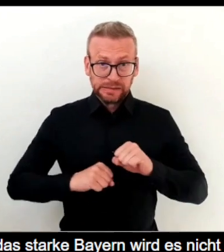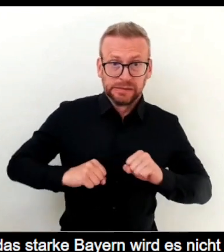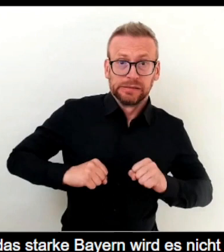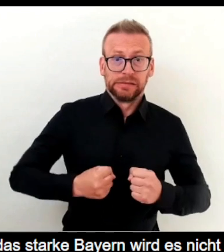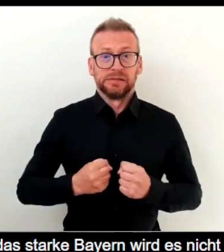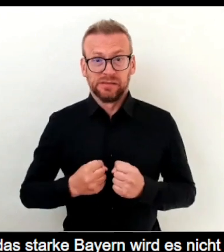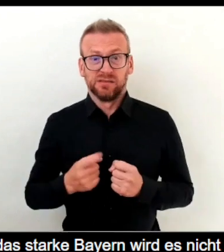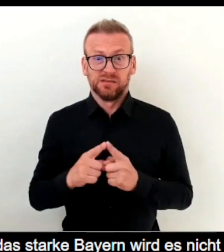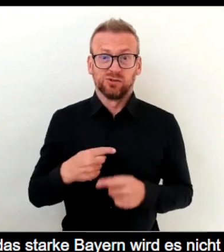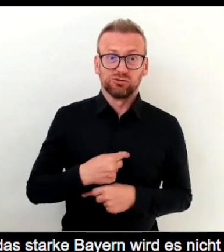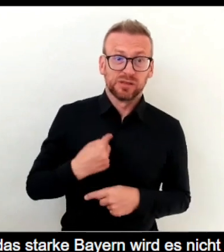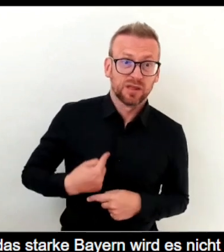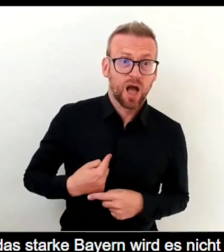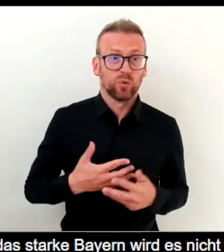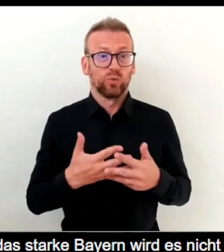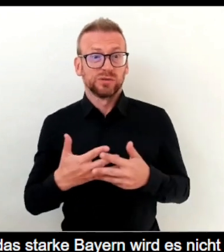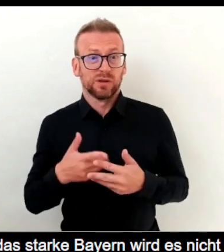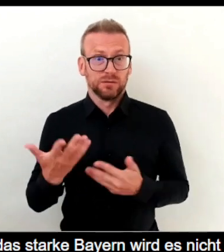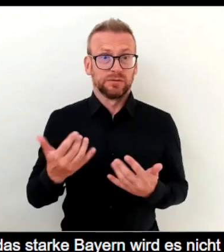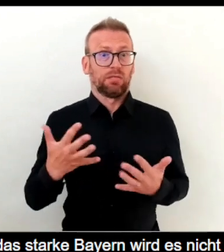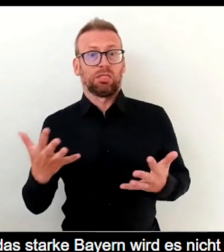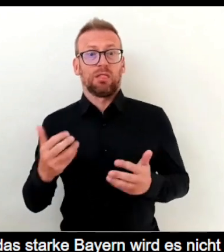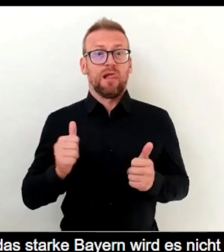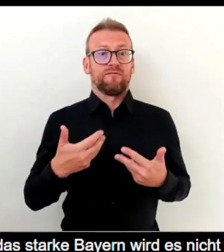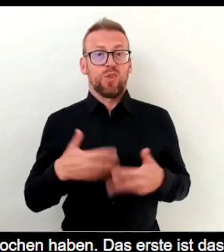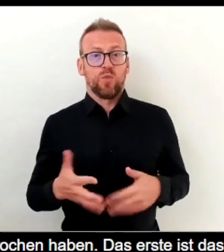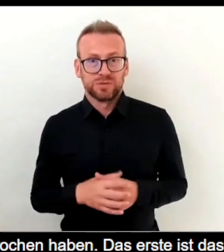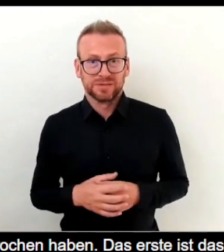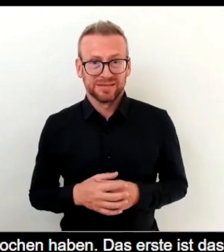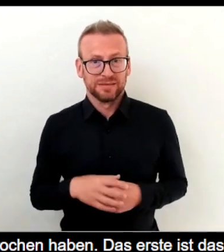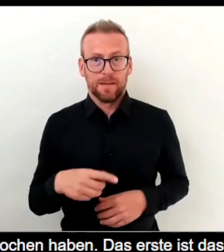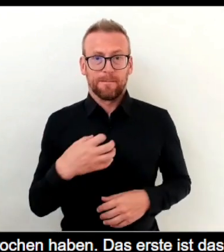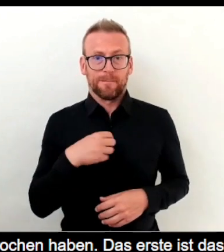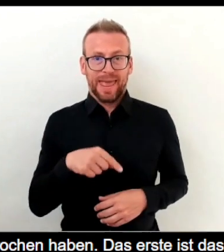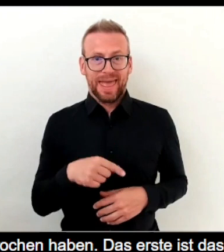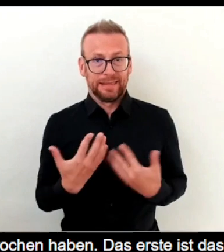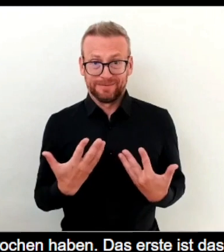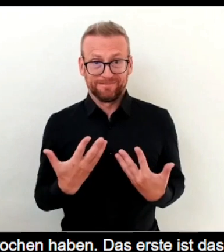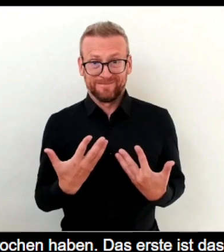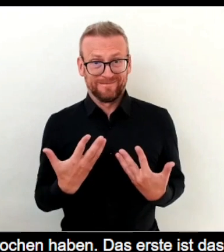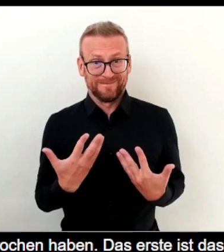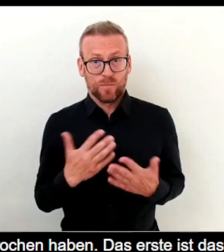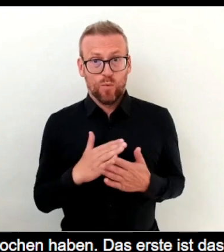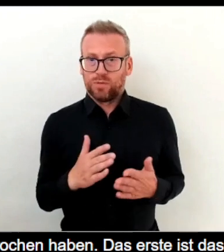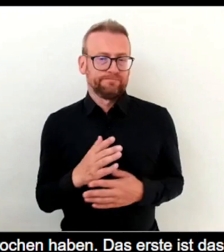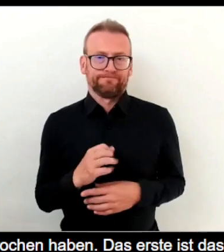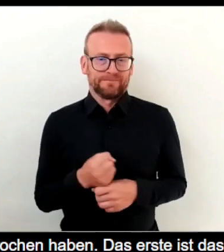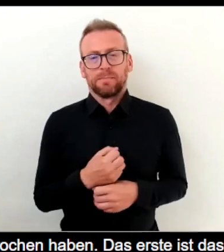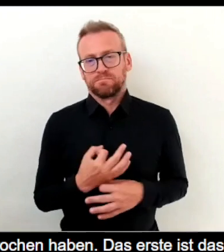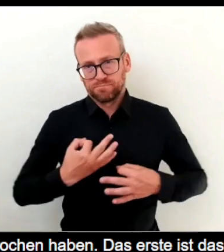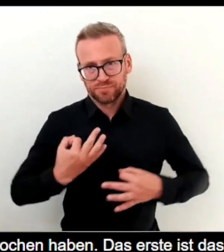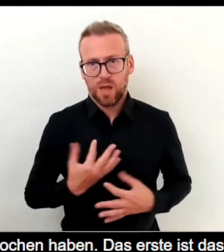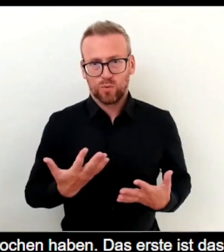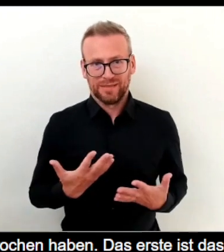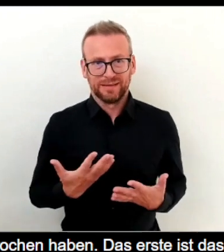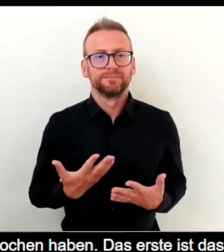eine Chance, eine Zusatzchance zu bieten, aber auch Verpflichtung zu geben, ist der richtige Weg. Auch die Sicherung, dass an den EU-Außengrenzen ihr